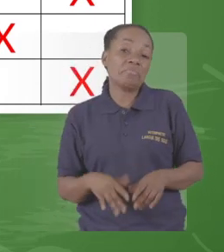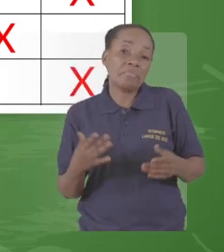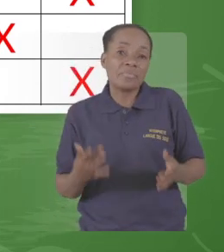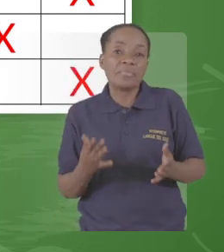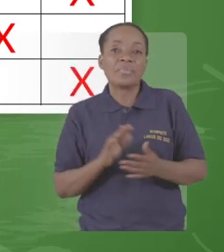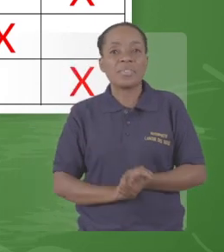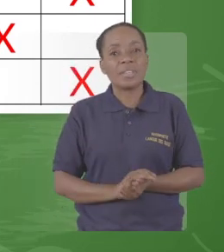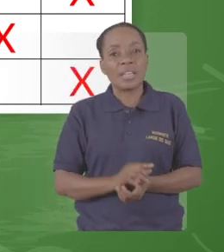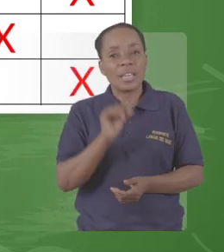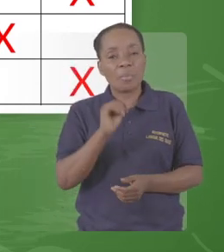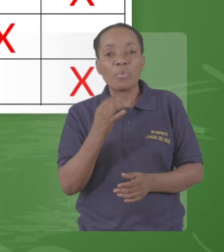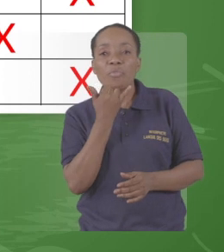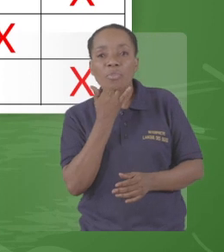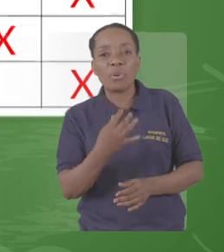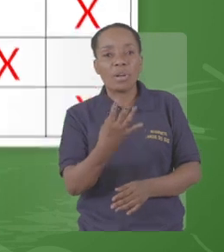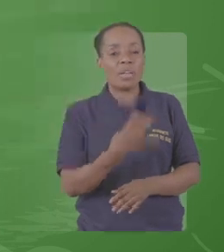5, encore bravo.